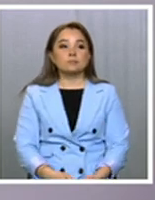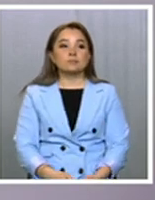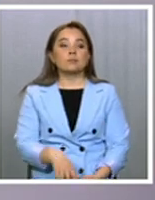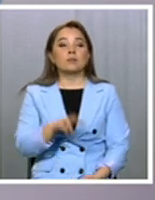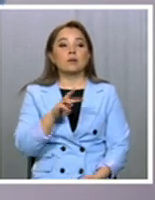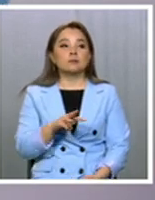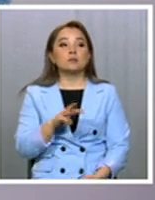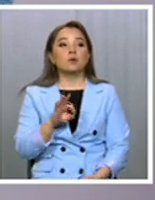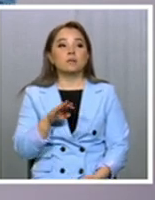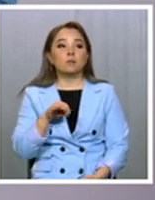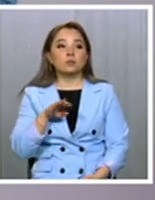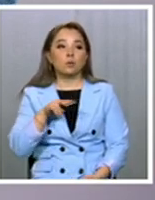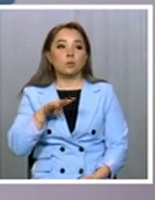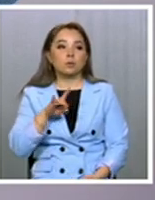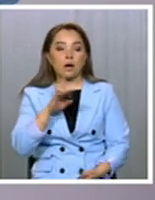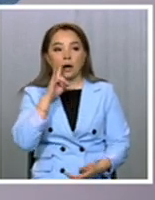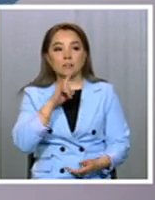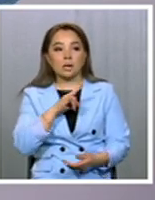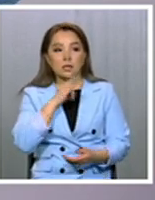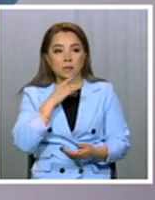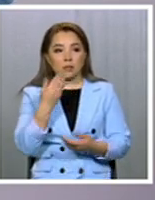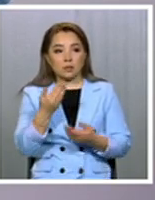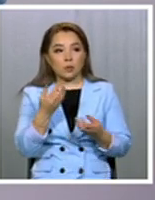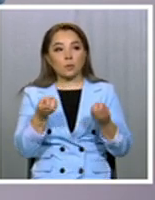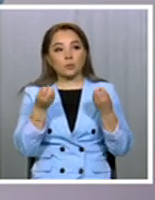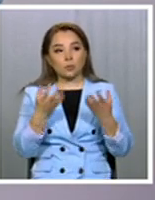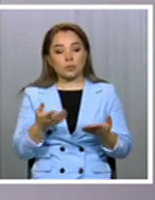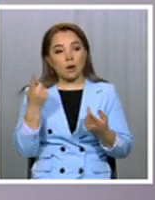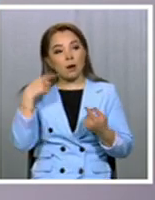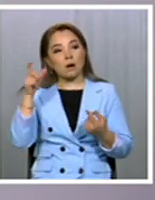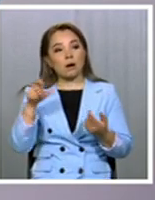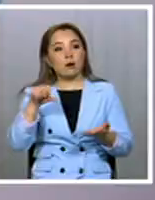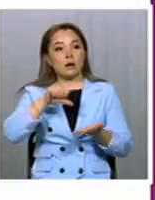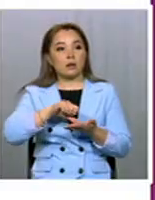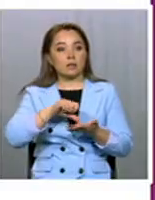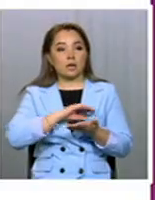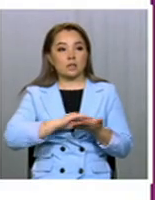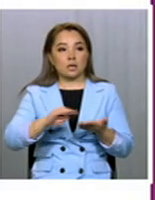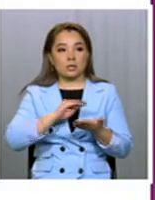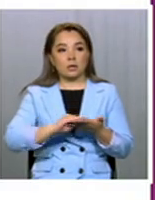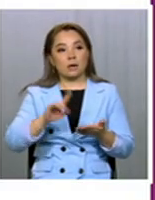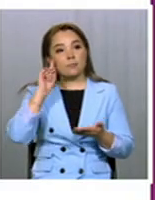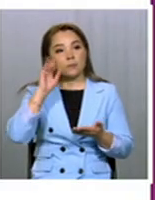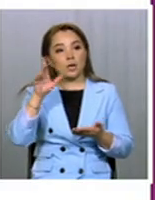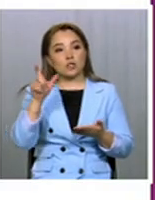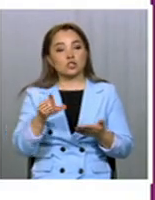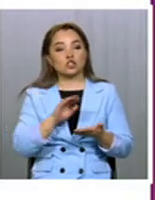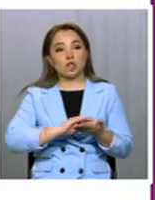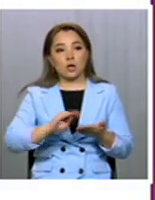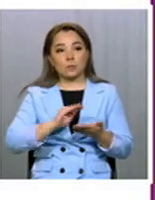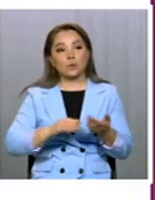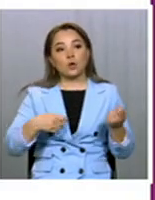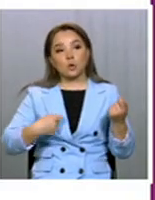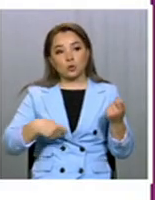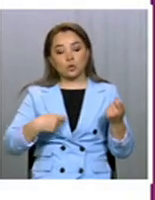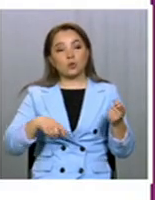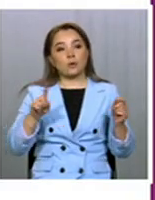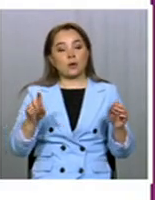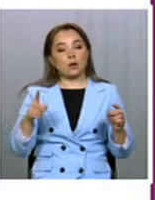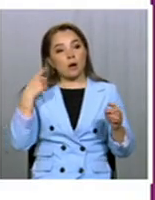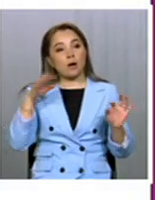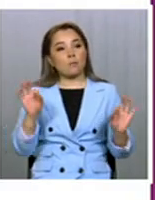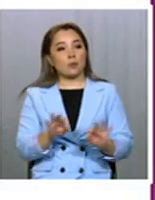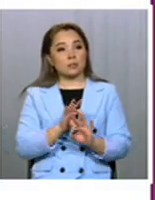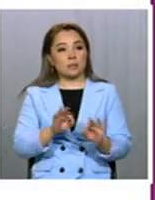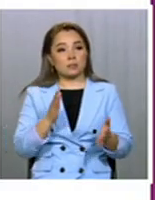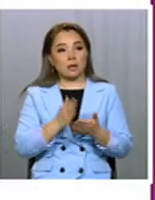Махамбет Өтемісұлы қазақтың көрнекті ақыны, әйгілі жырауы, күйші композиторы. Отаршылдыққа